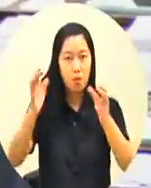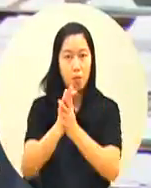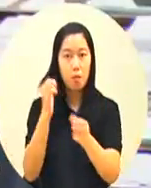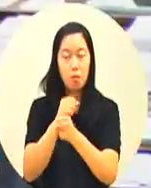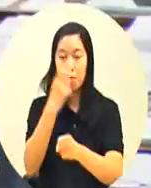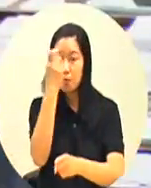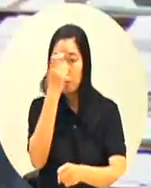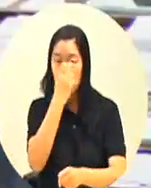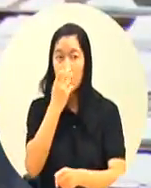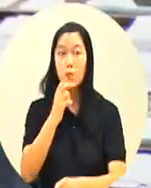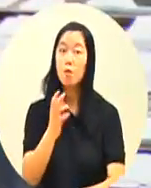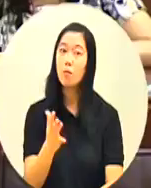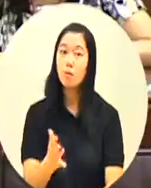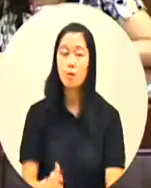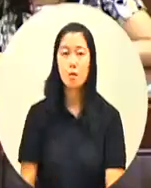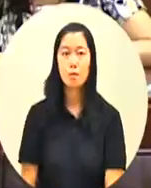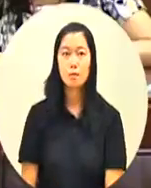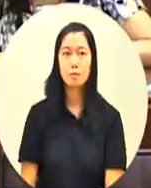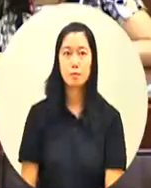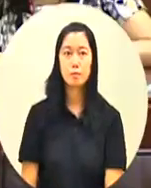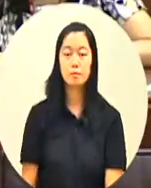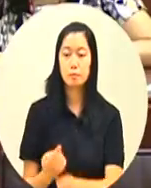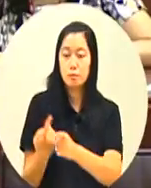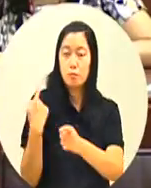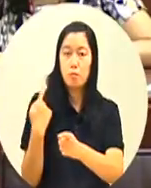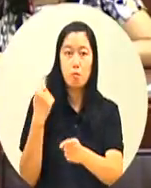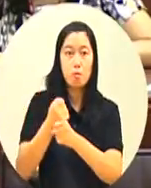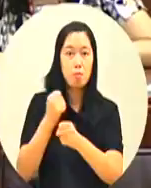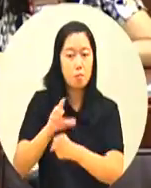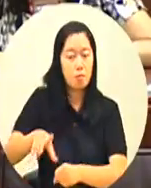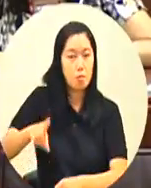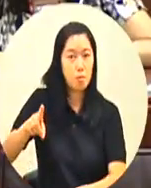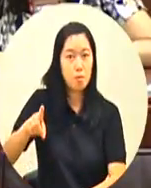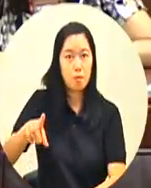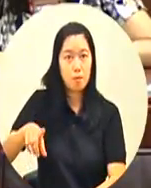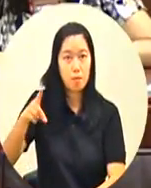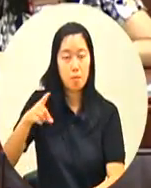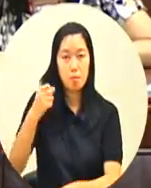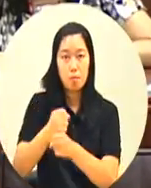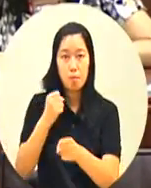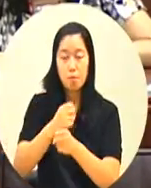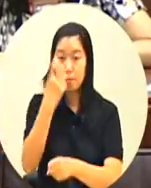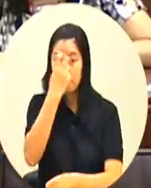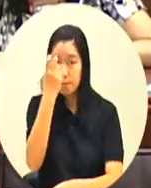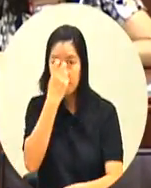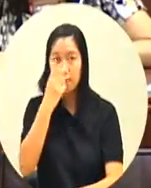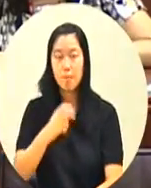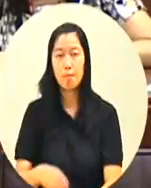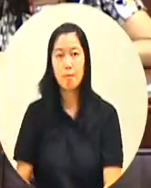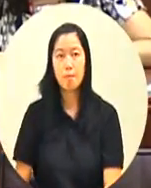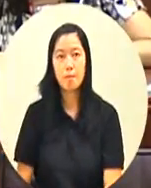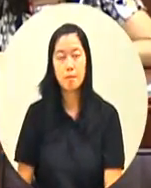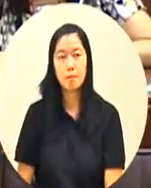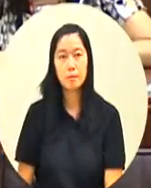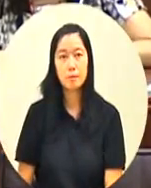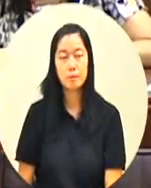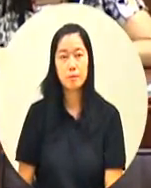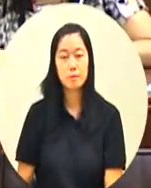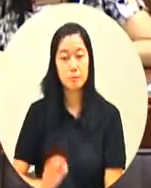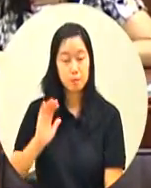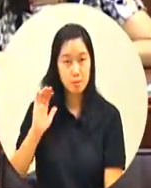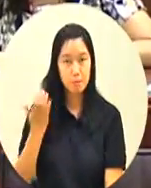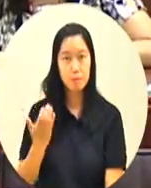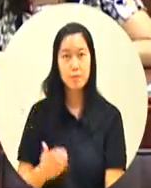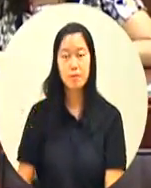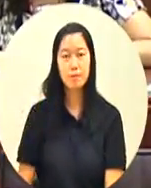核。 我们去年度就进行了第一次的查核，就是这些管线查核的工作，但